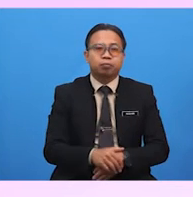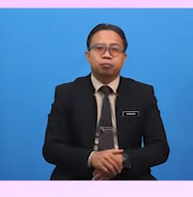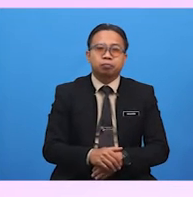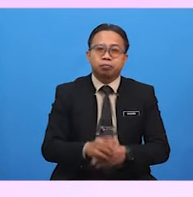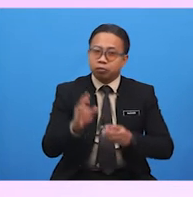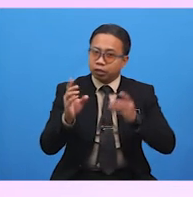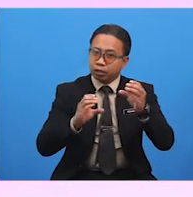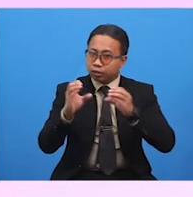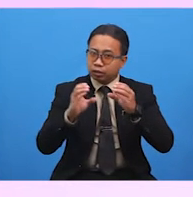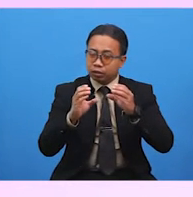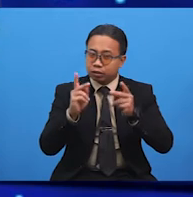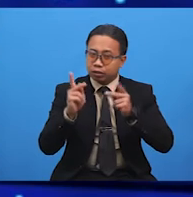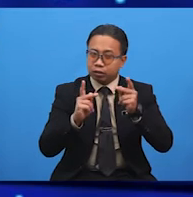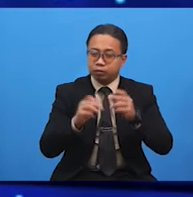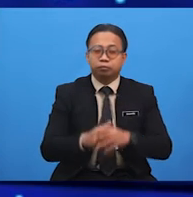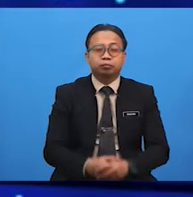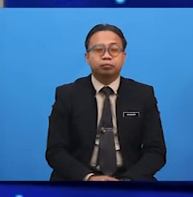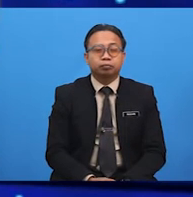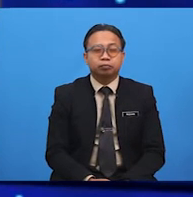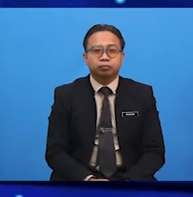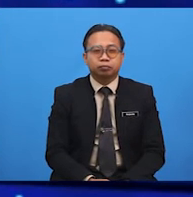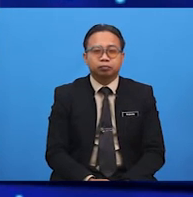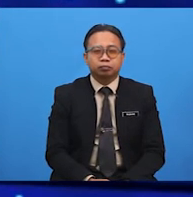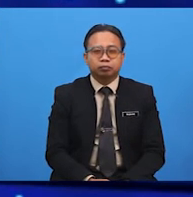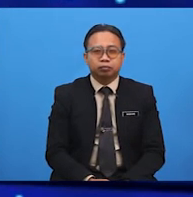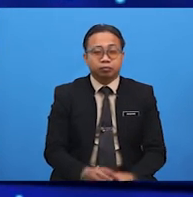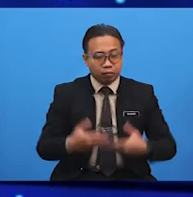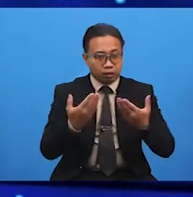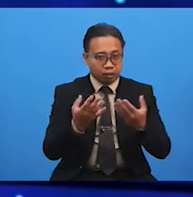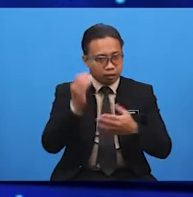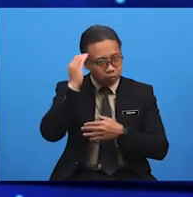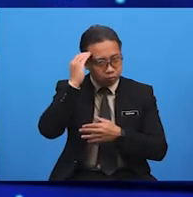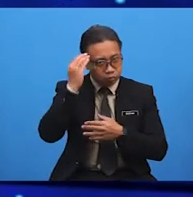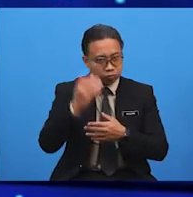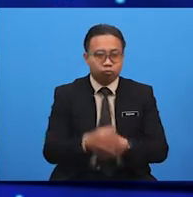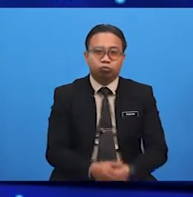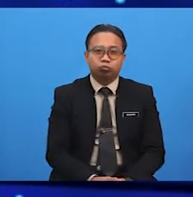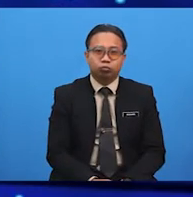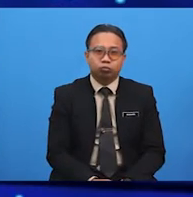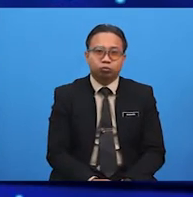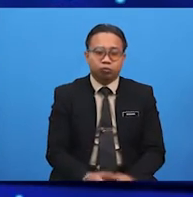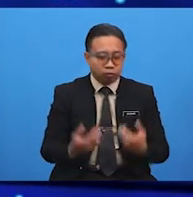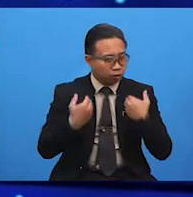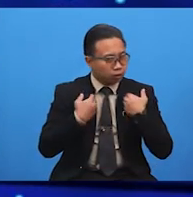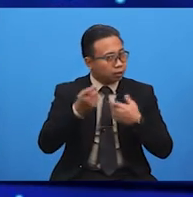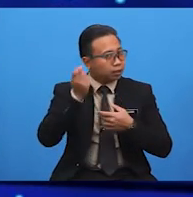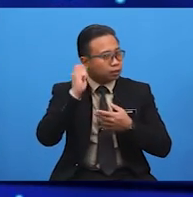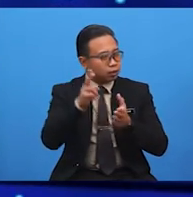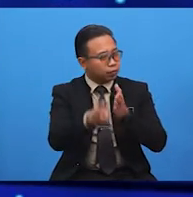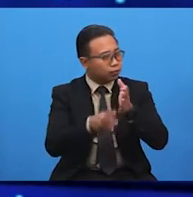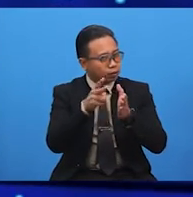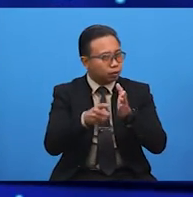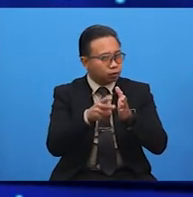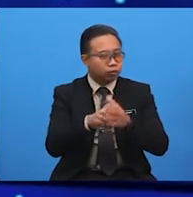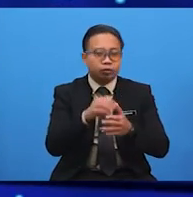barangan pengguna. Baiklah, Cikgu Dons, macam mana? Jelas tak? sangat jelas Wan dengan paparan video yang dipaparkan